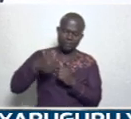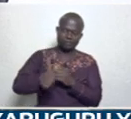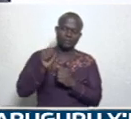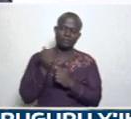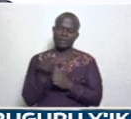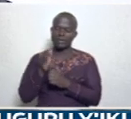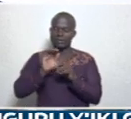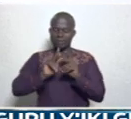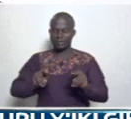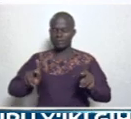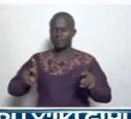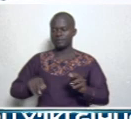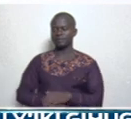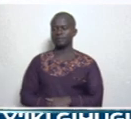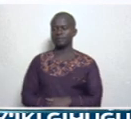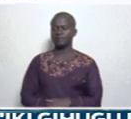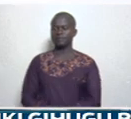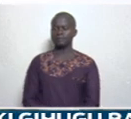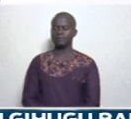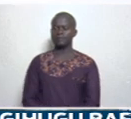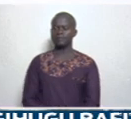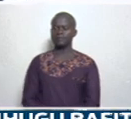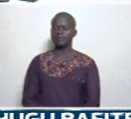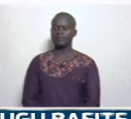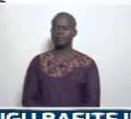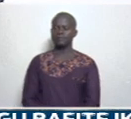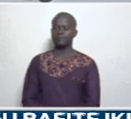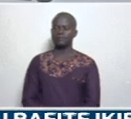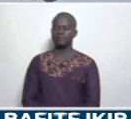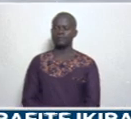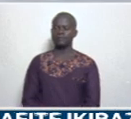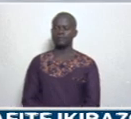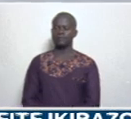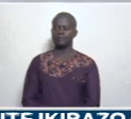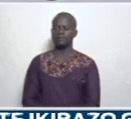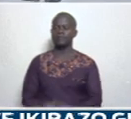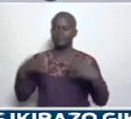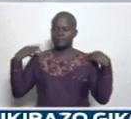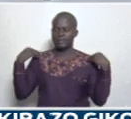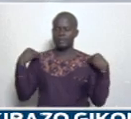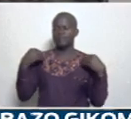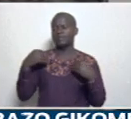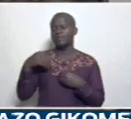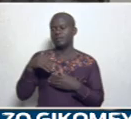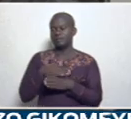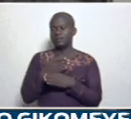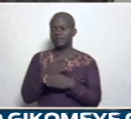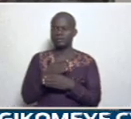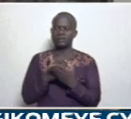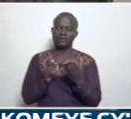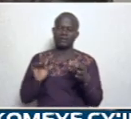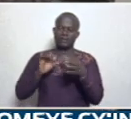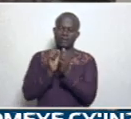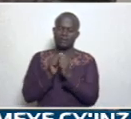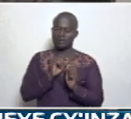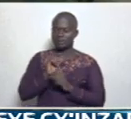kugarura amahoro n'ubusugire. Towards restoration of peace and dignity. Imyitozo yiswe exercise shared accord yari ihurije